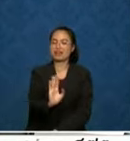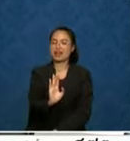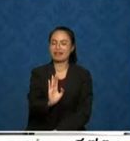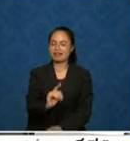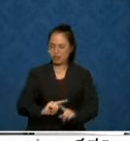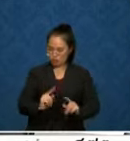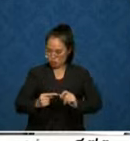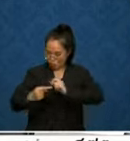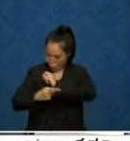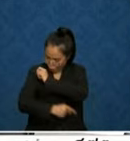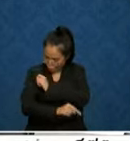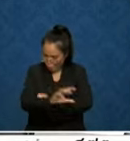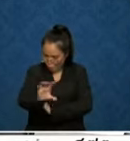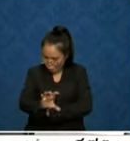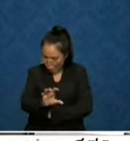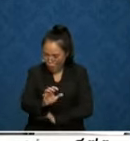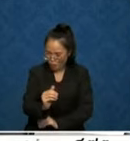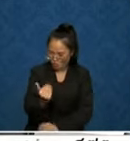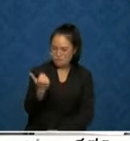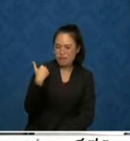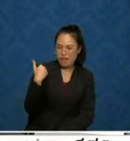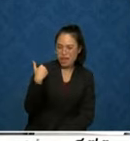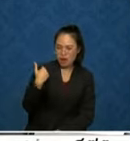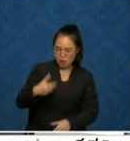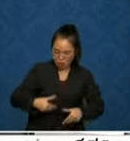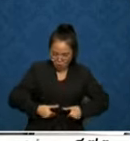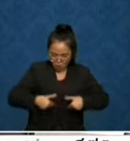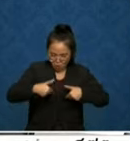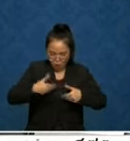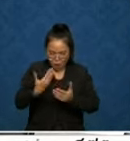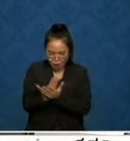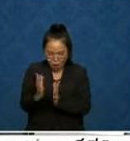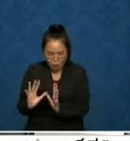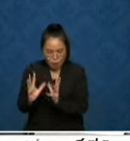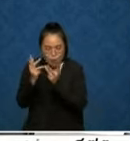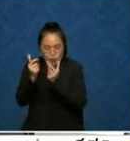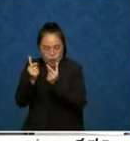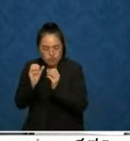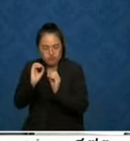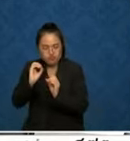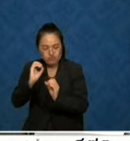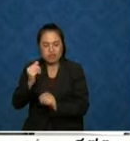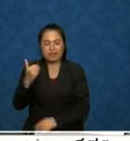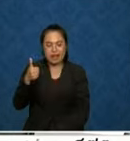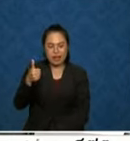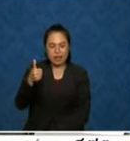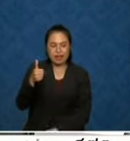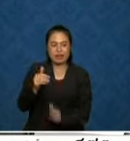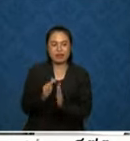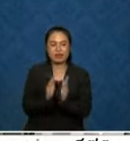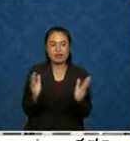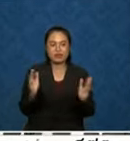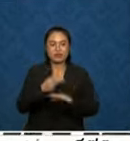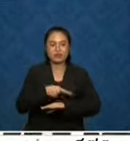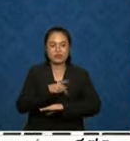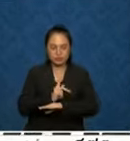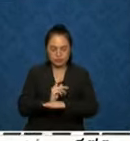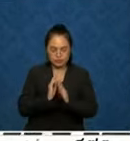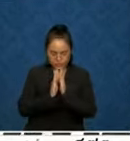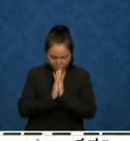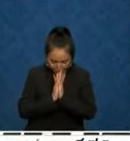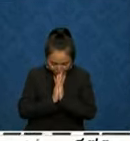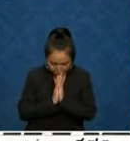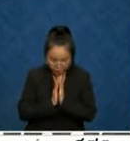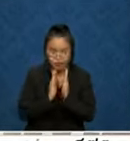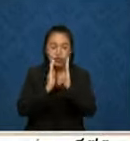งได้และทำให้เราล้มละลายได้ในช่วงข้ามคืนครับก็เท่านี้ครับท่านประธานขอบคุณครับ ขอบคุณครับ